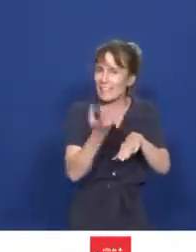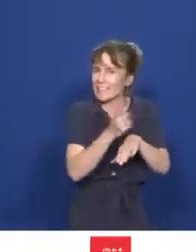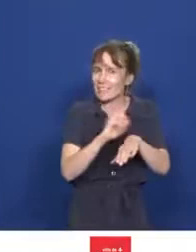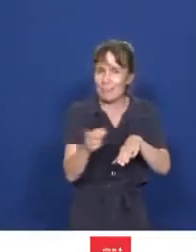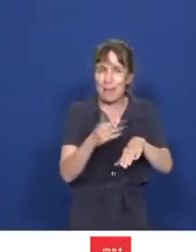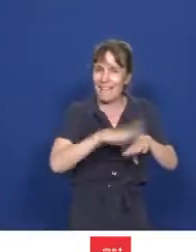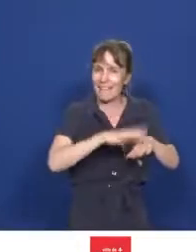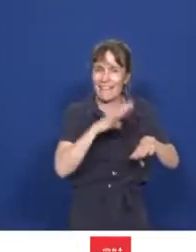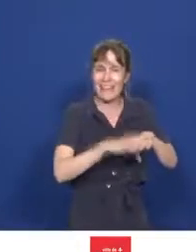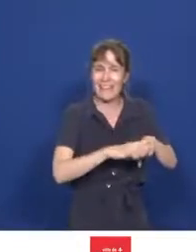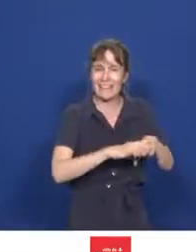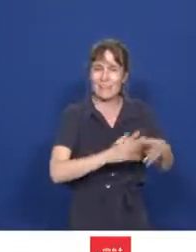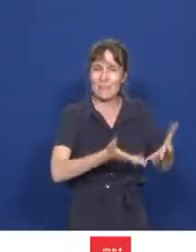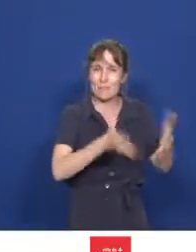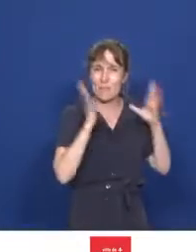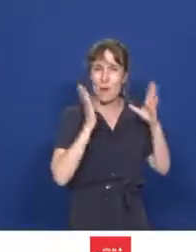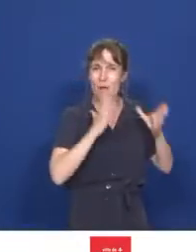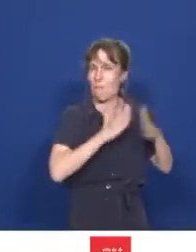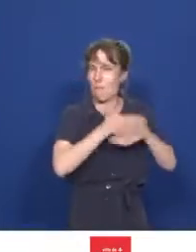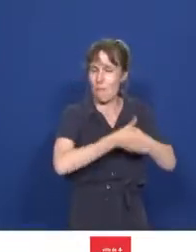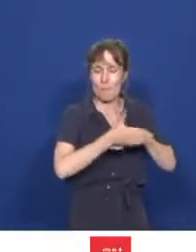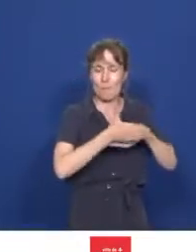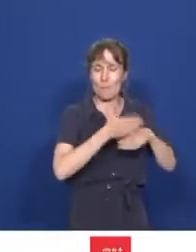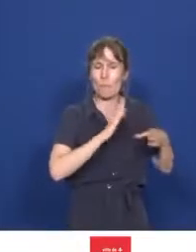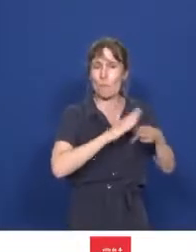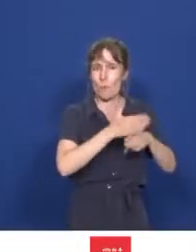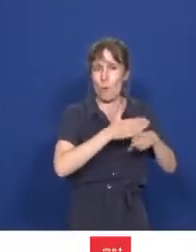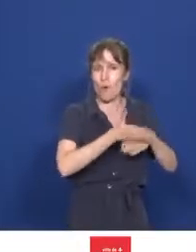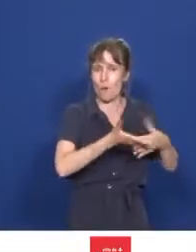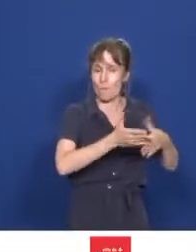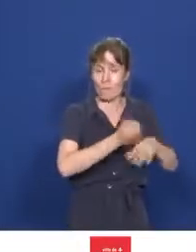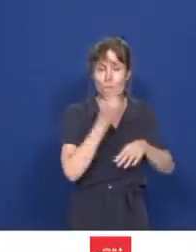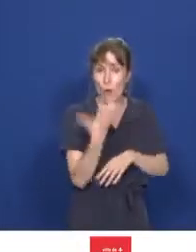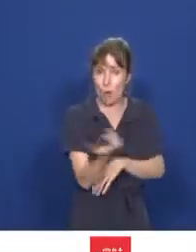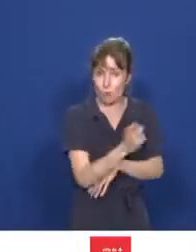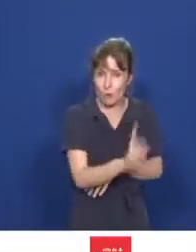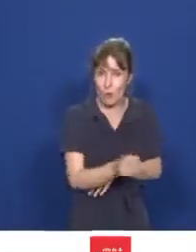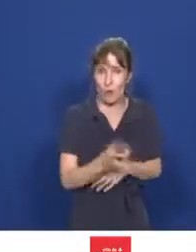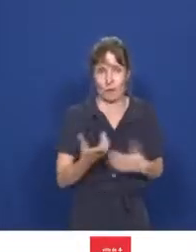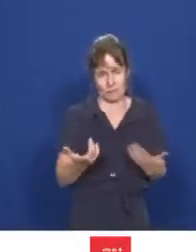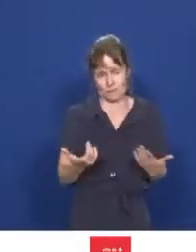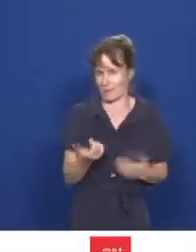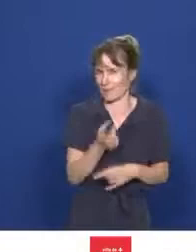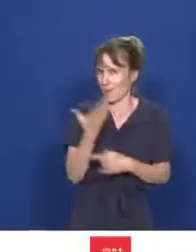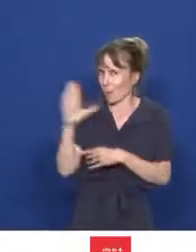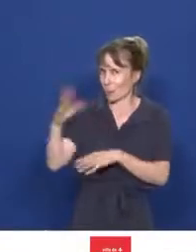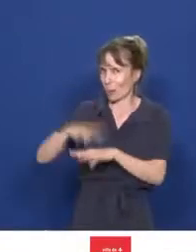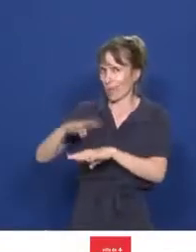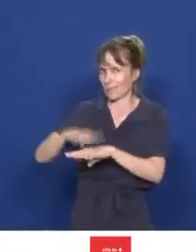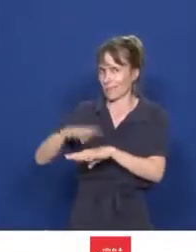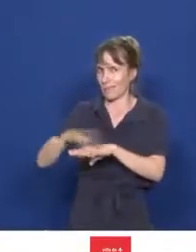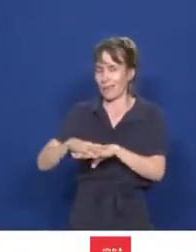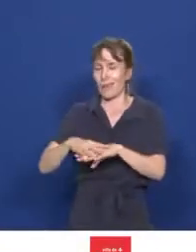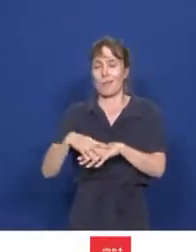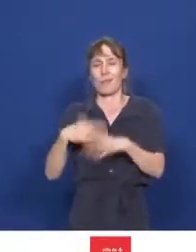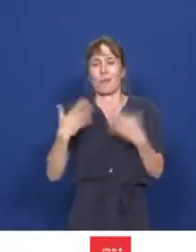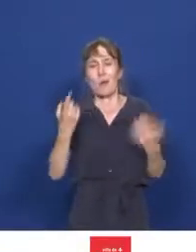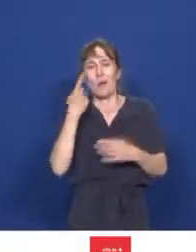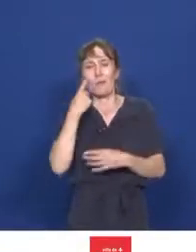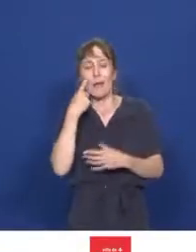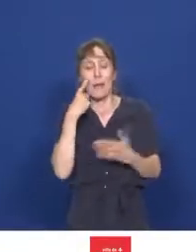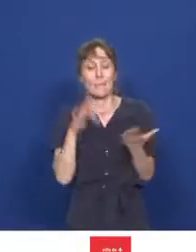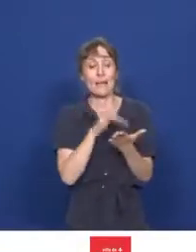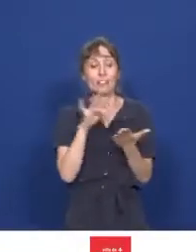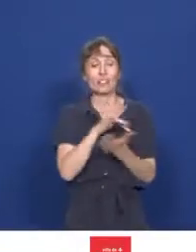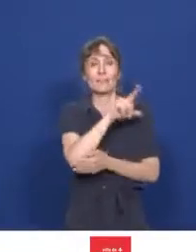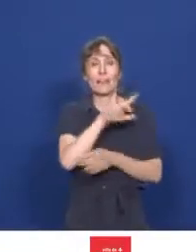sais bien qu'un tel document, il faut le lire 10 fois, 15 fois. 28, page 28, plantation participative, chemin